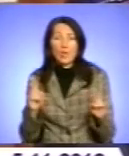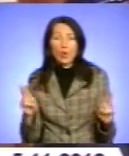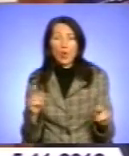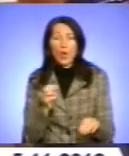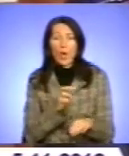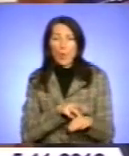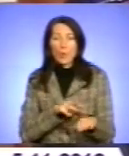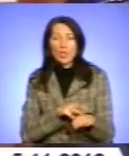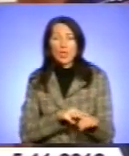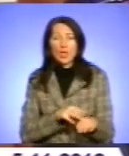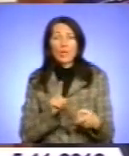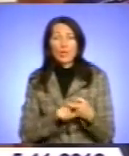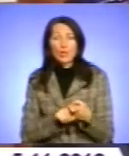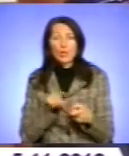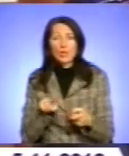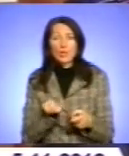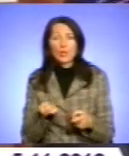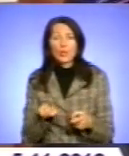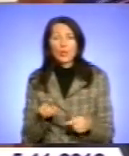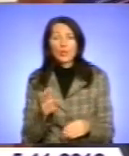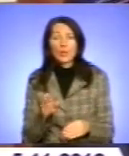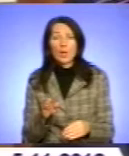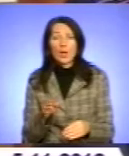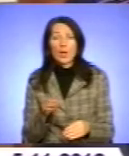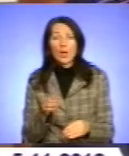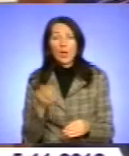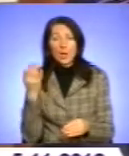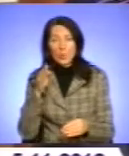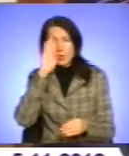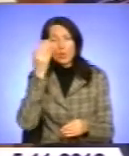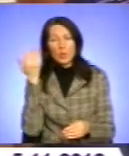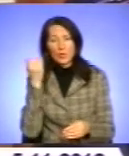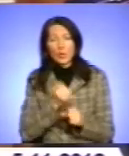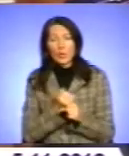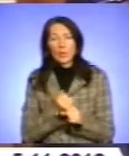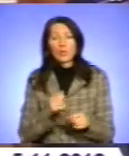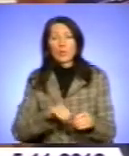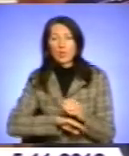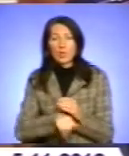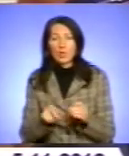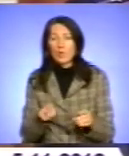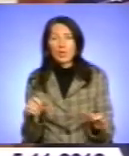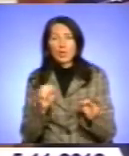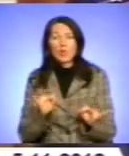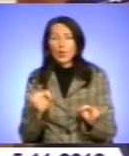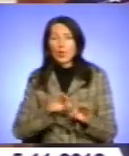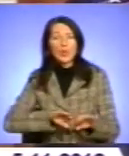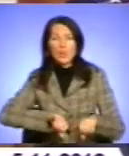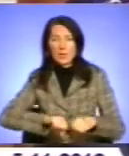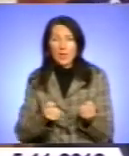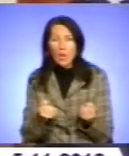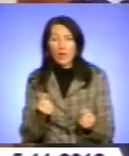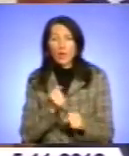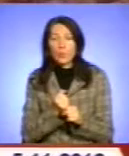органів внутрішніх справ. У зв'язку з тим, що злочинець, коли скоював крадіжки, він не зламував нічого, скоював їх непомітно для